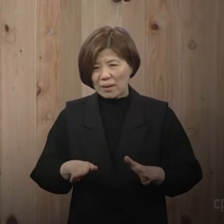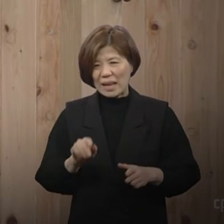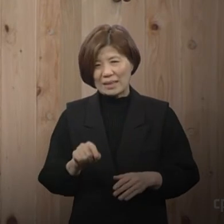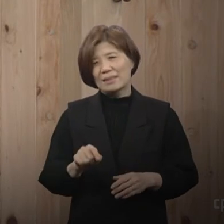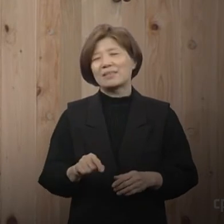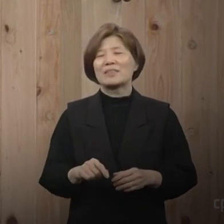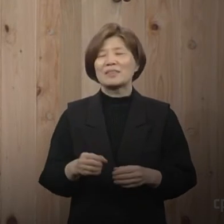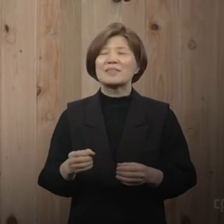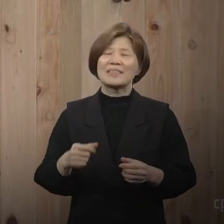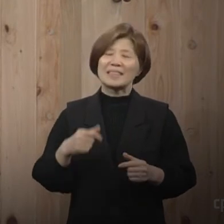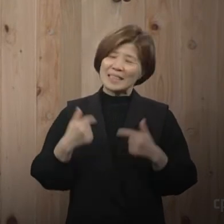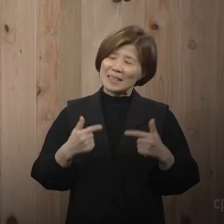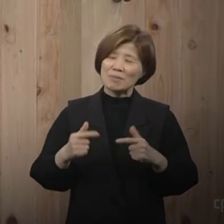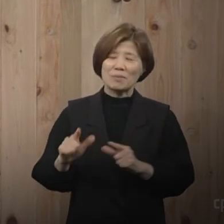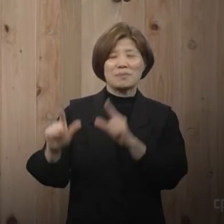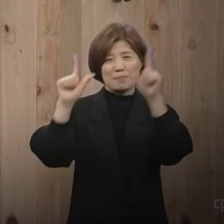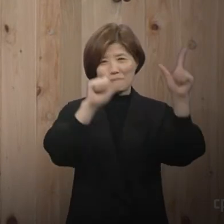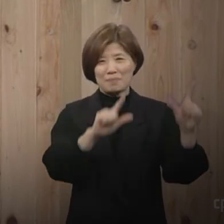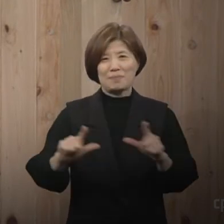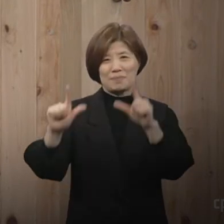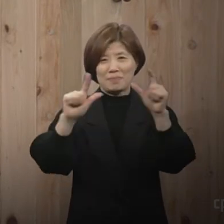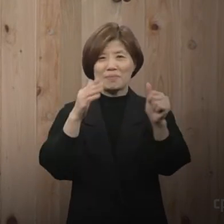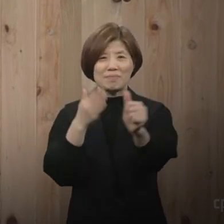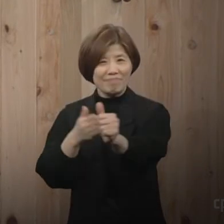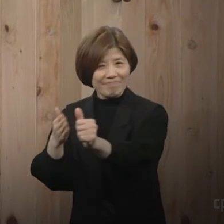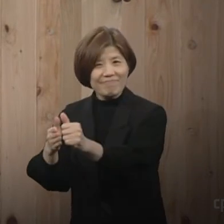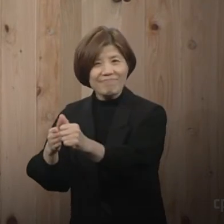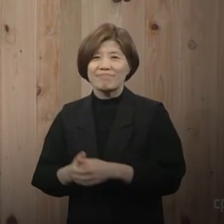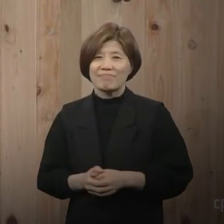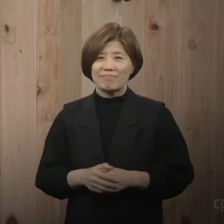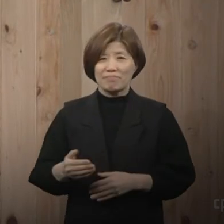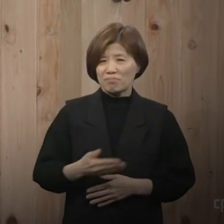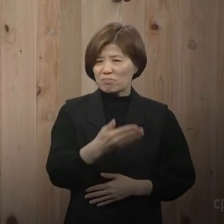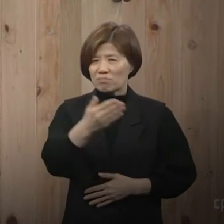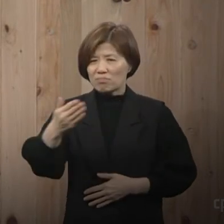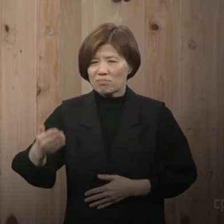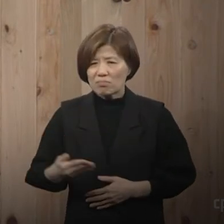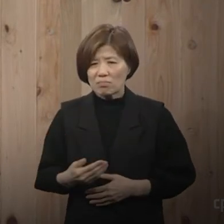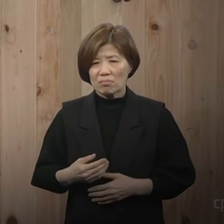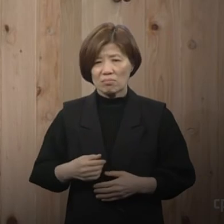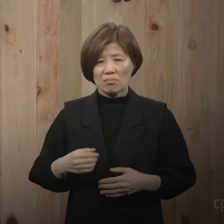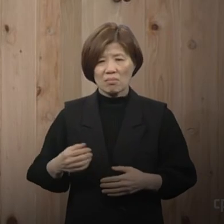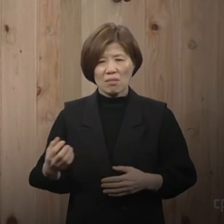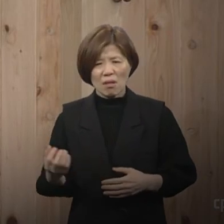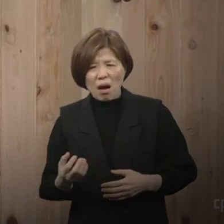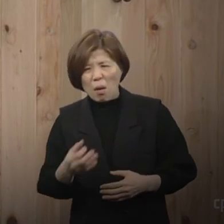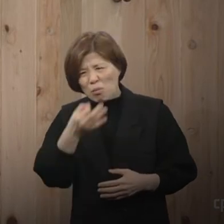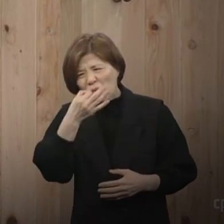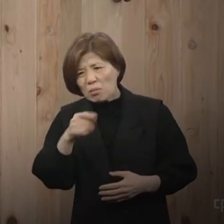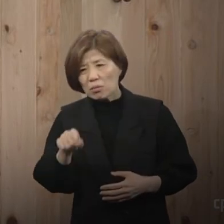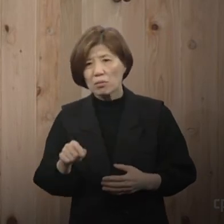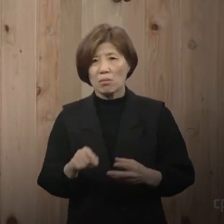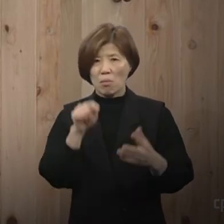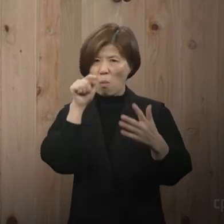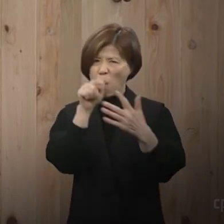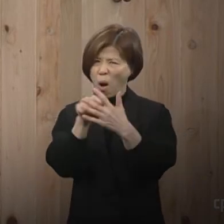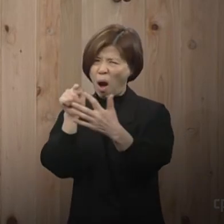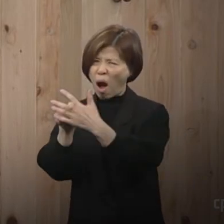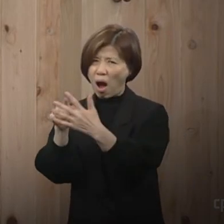기뻐하셨으면 좋겠습니다. 여러분 그렇게 아프고 힘든 거 아시고